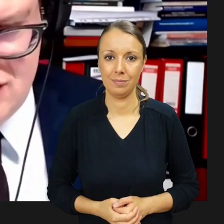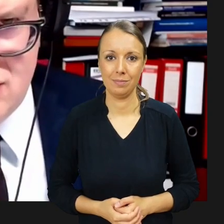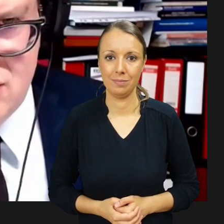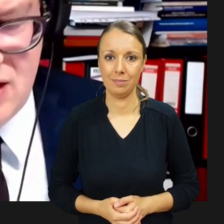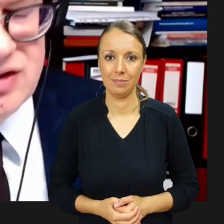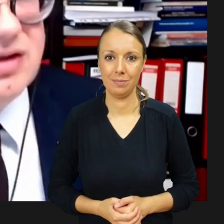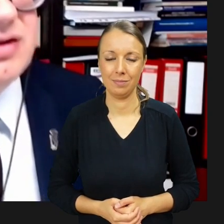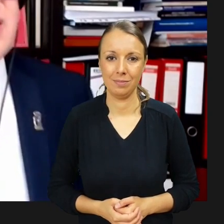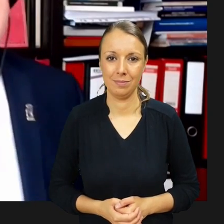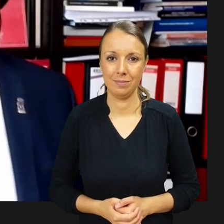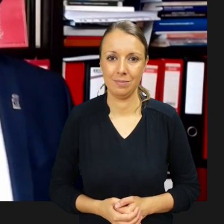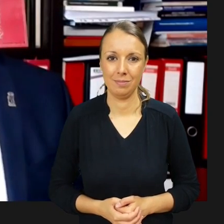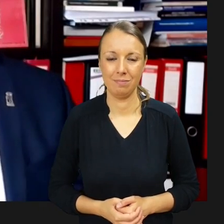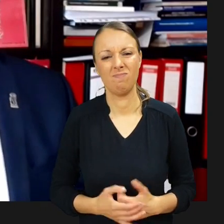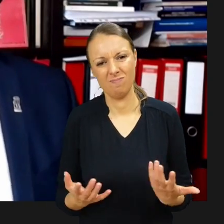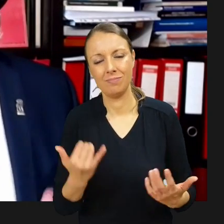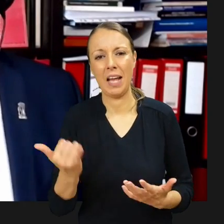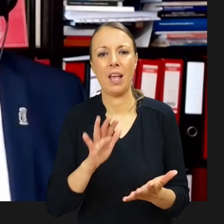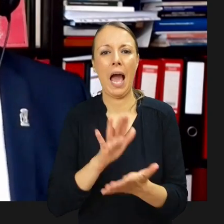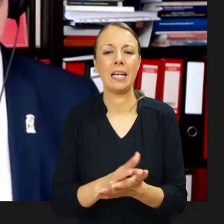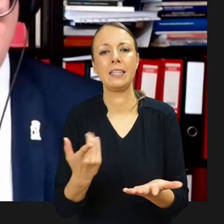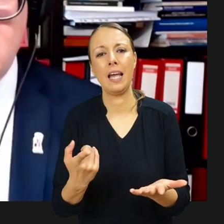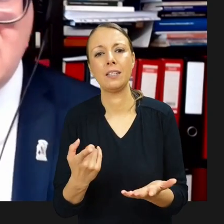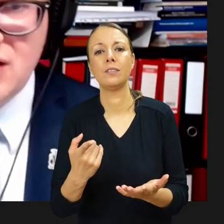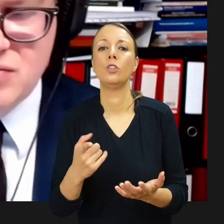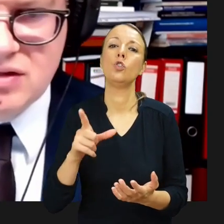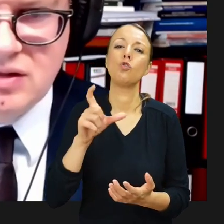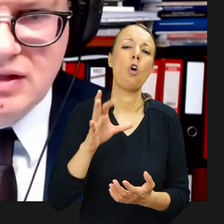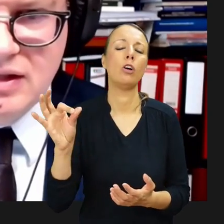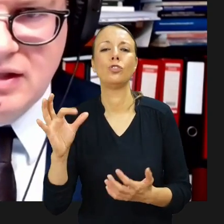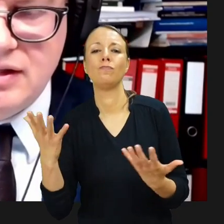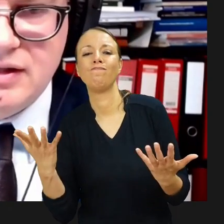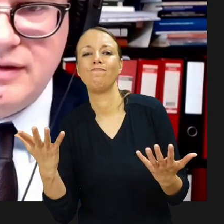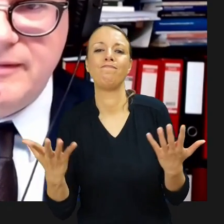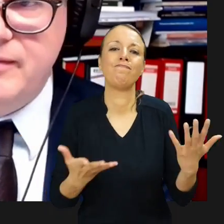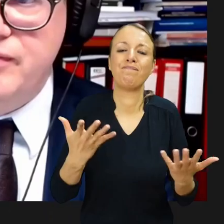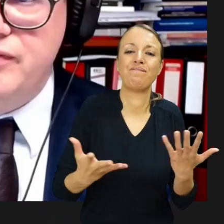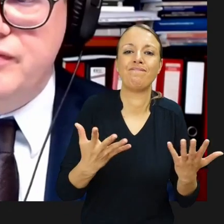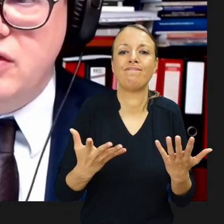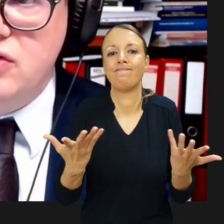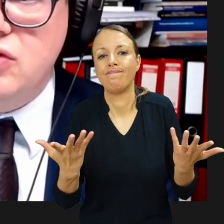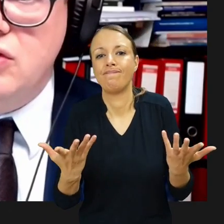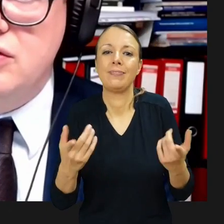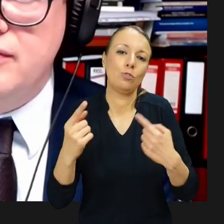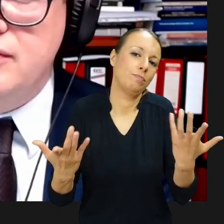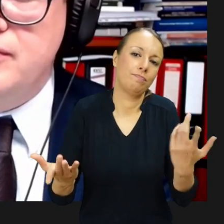Zwykle jest też coś za coś, tak? Że jeżeli się wprowadza jakieś krótkie terminy,